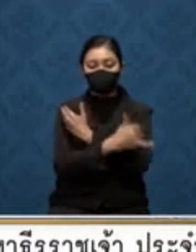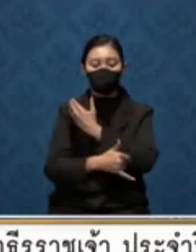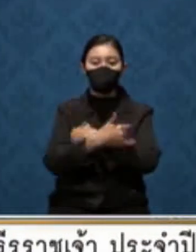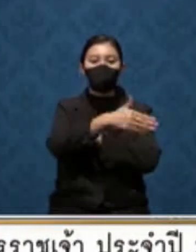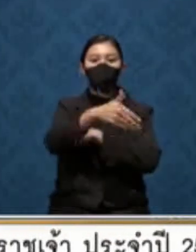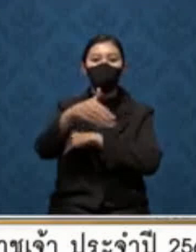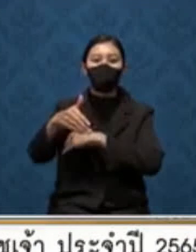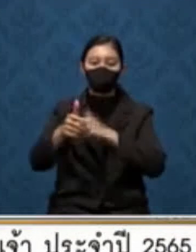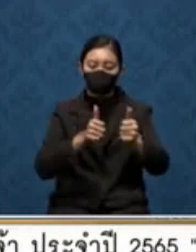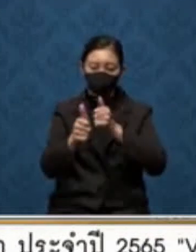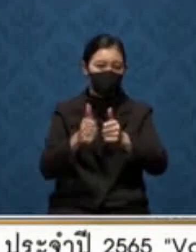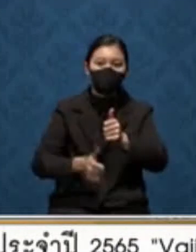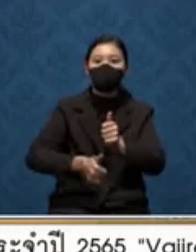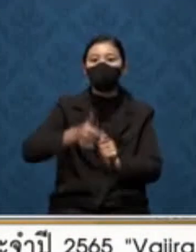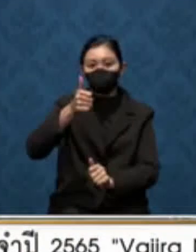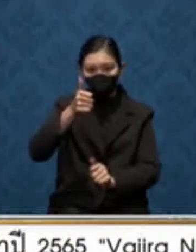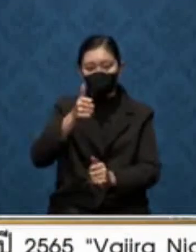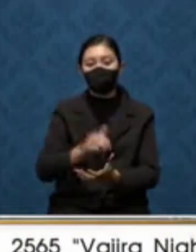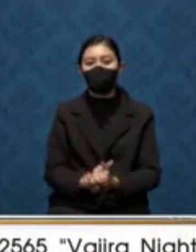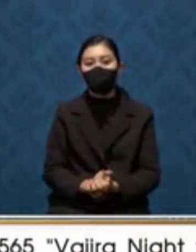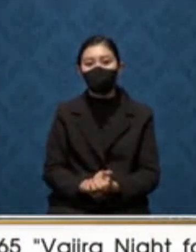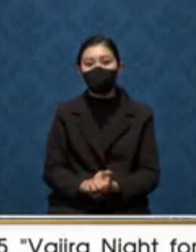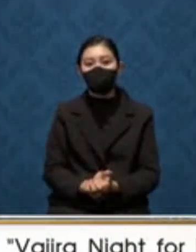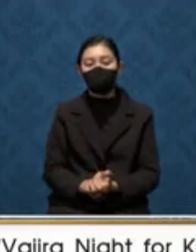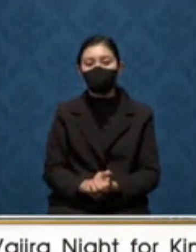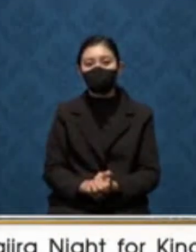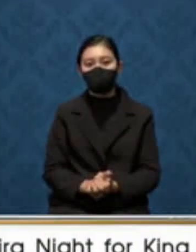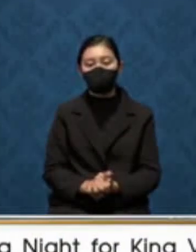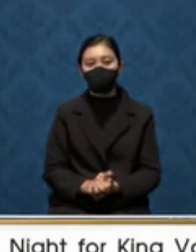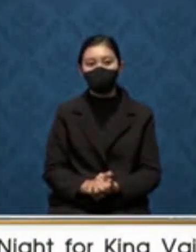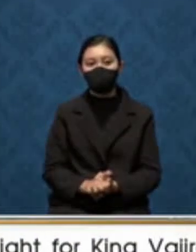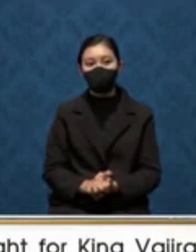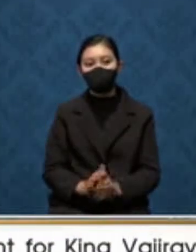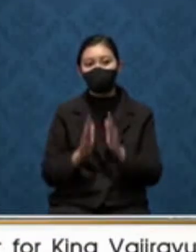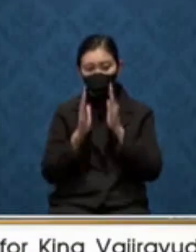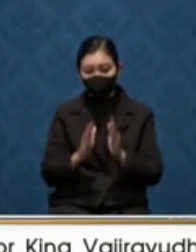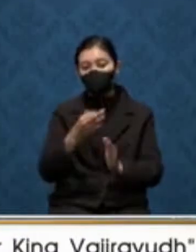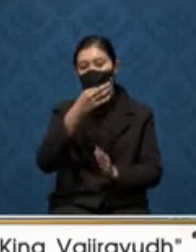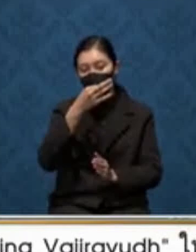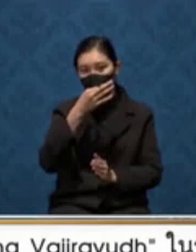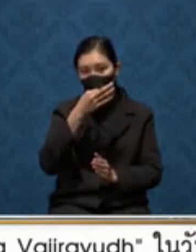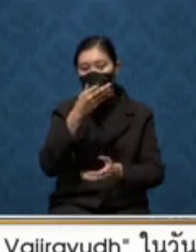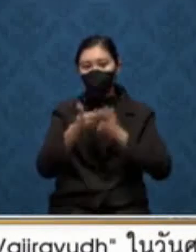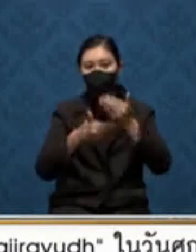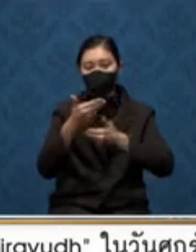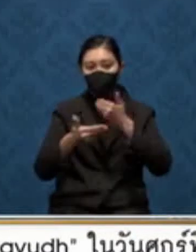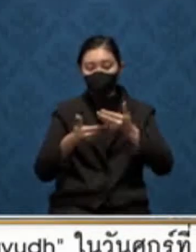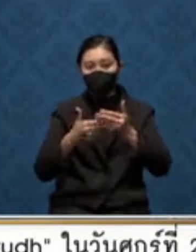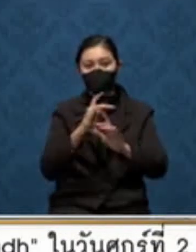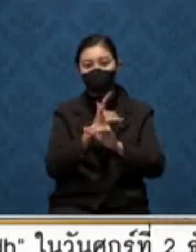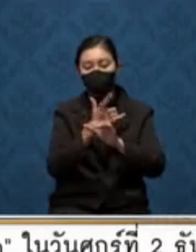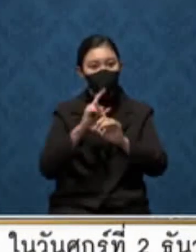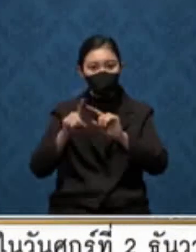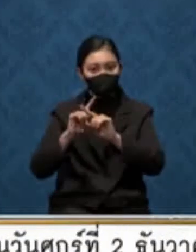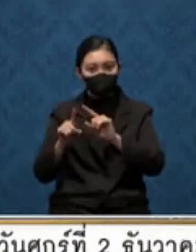ของพูดประกอบการไยและสินค้ากระเศรษของไยได้ adv.าวกมองวไ้กดกระสวงวาวางมัเป็กดหมายทหยมหยิมภาย